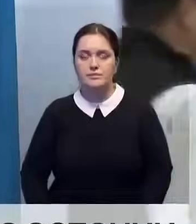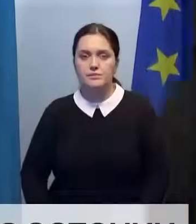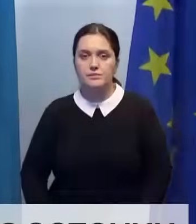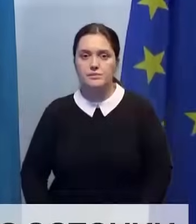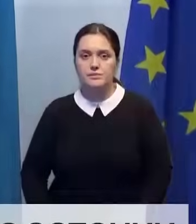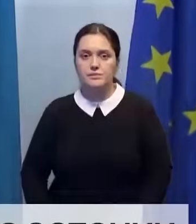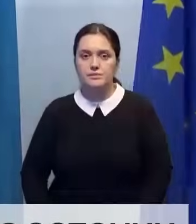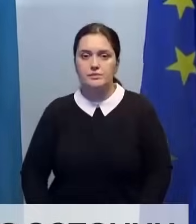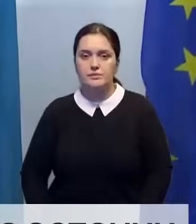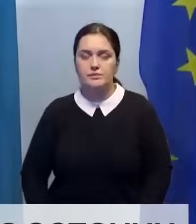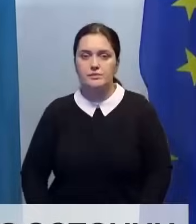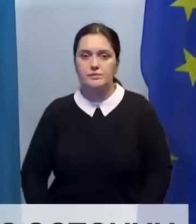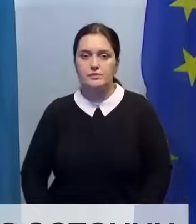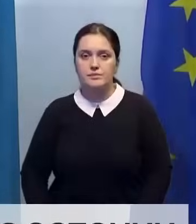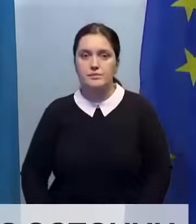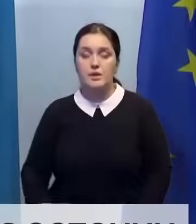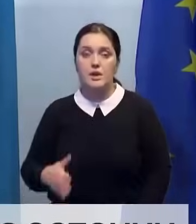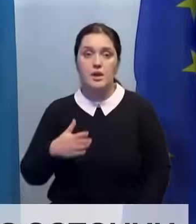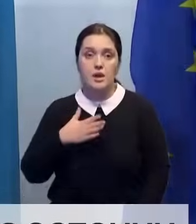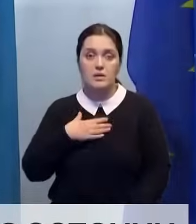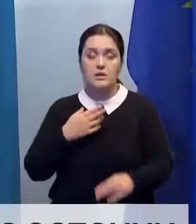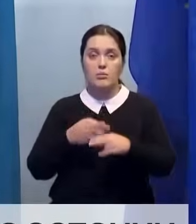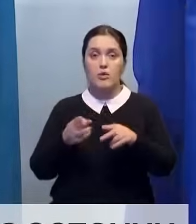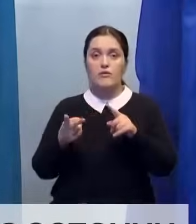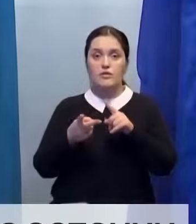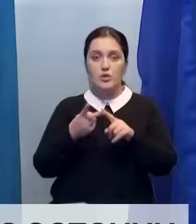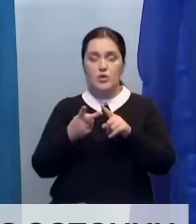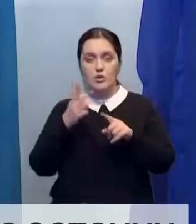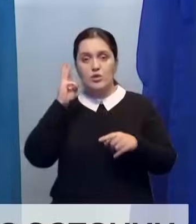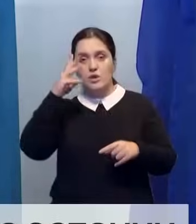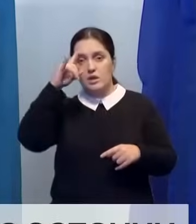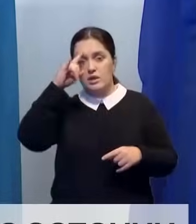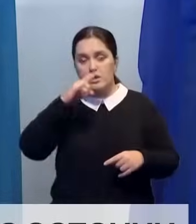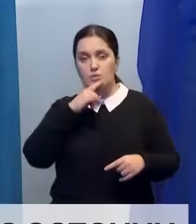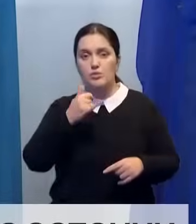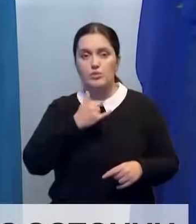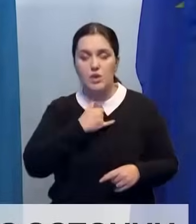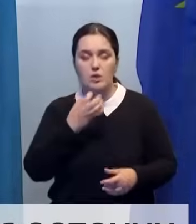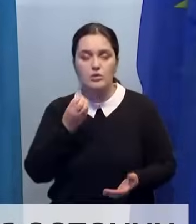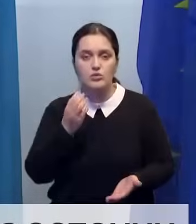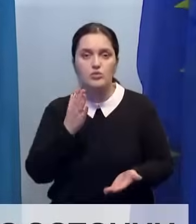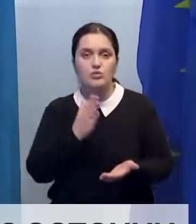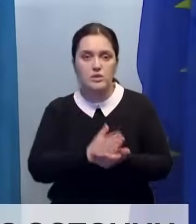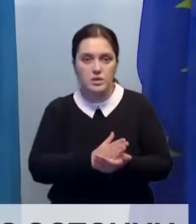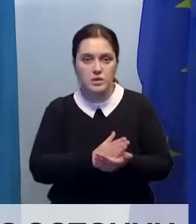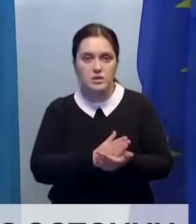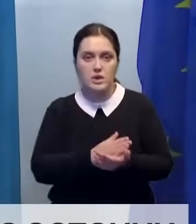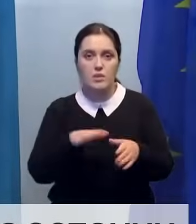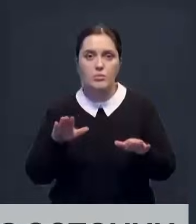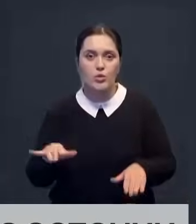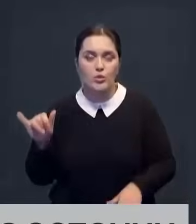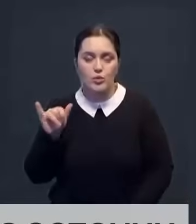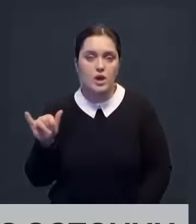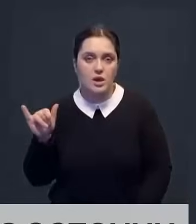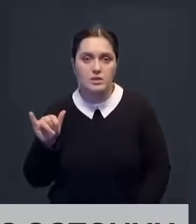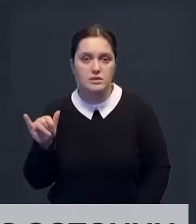Это для нас второе почетное консульство в Казахстане. У нас есть еще почетное консульство в Урале, в Уральске.